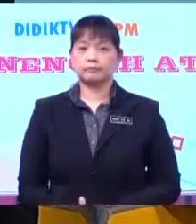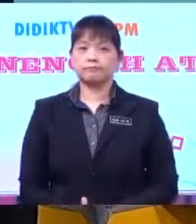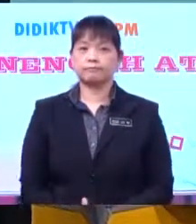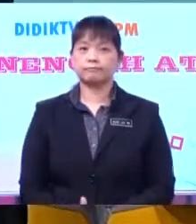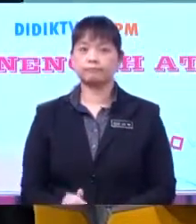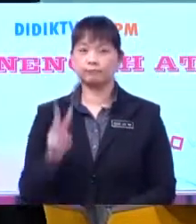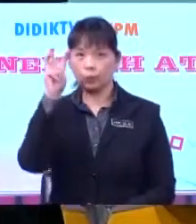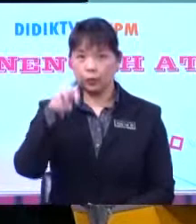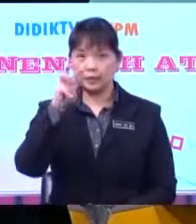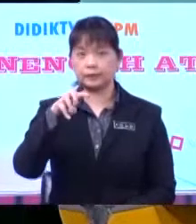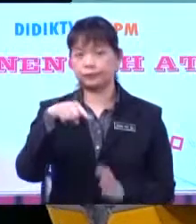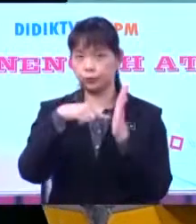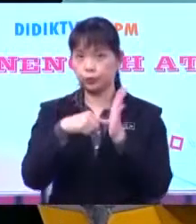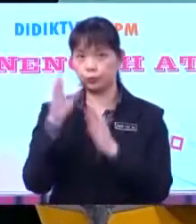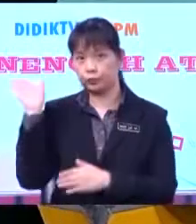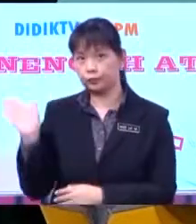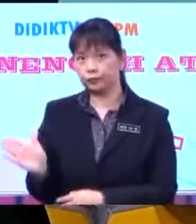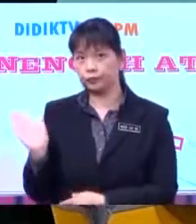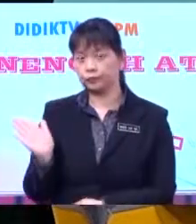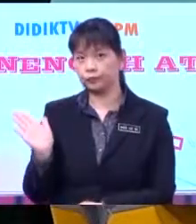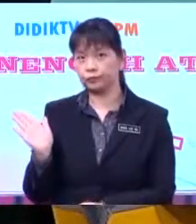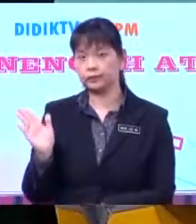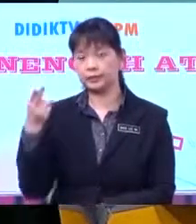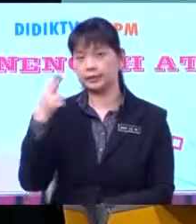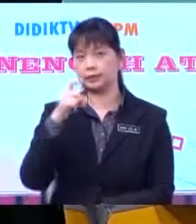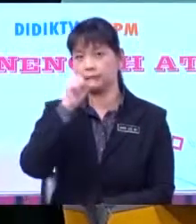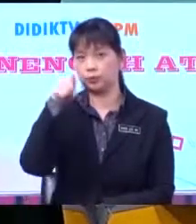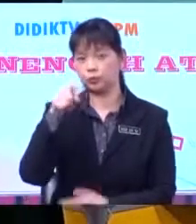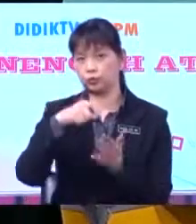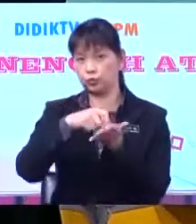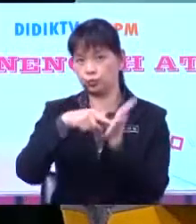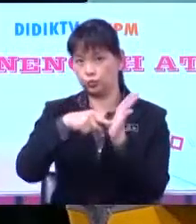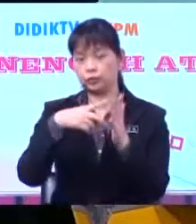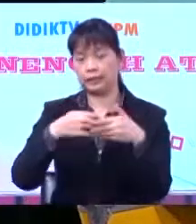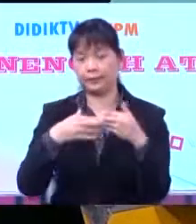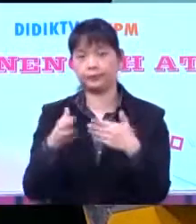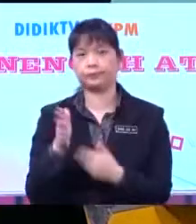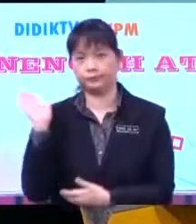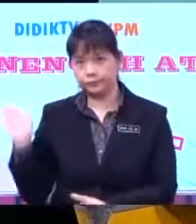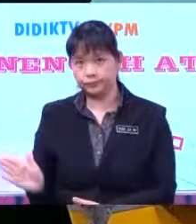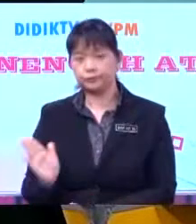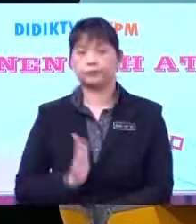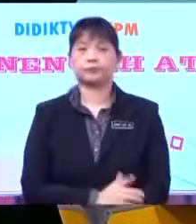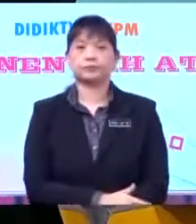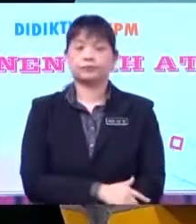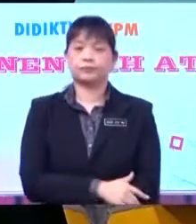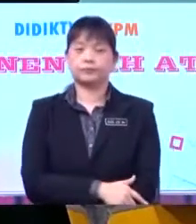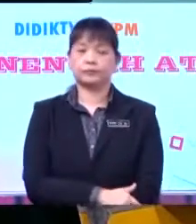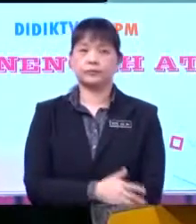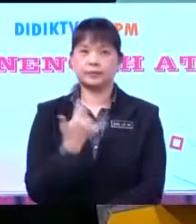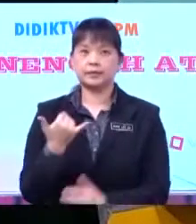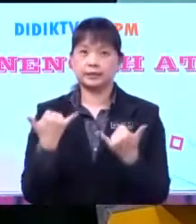wajib untuk matanya yang hijau pada masalah oke setting itu sedang